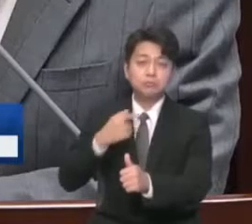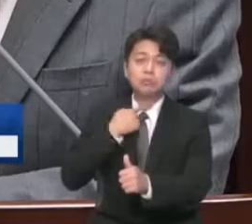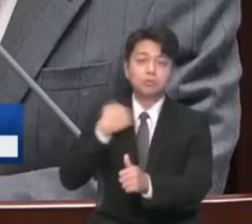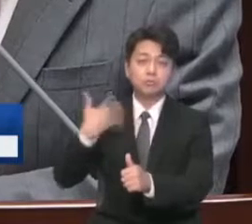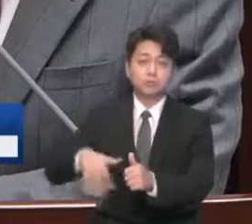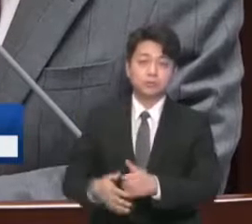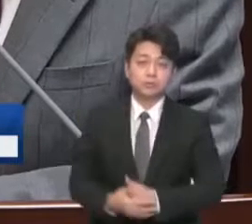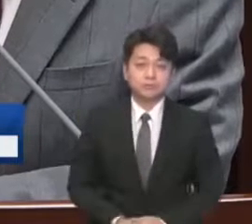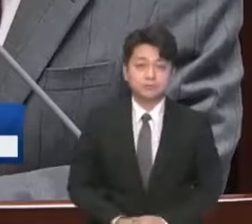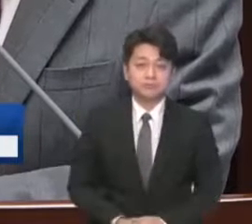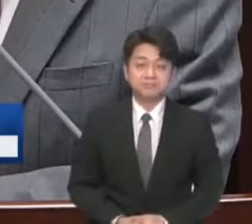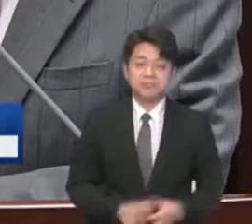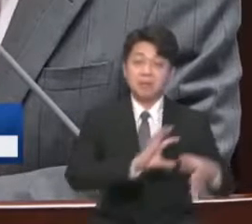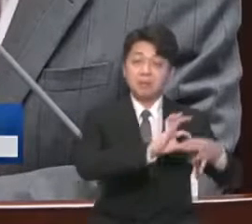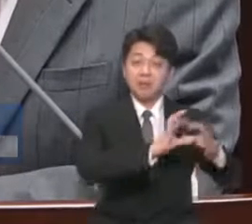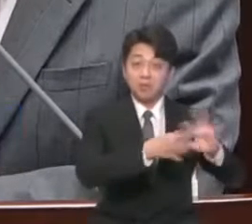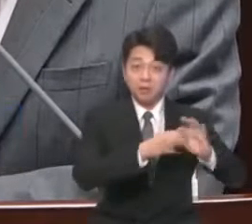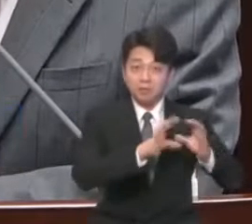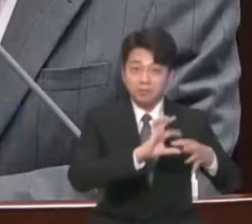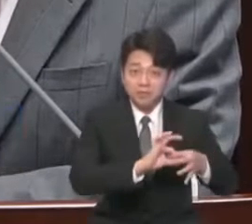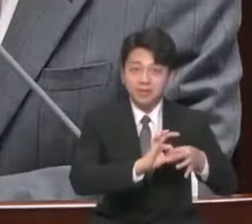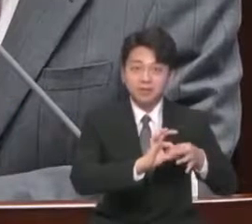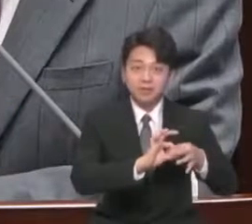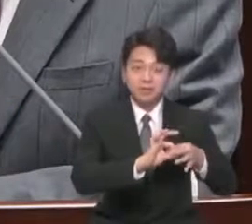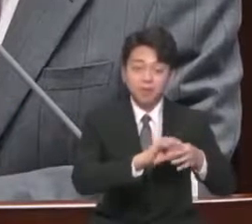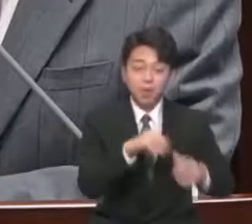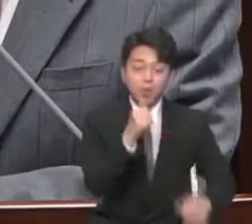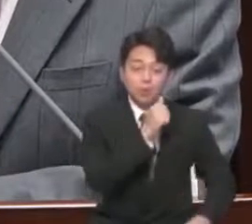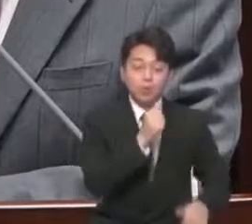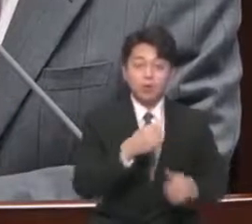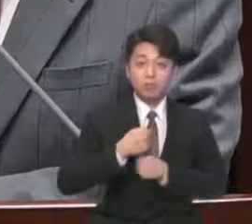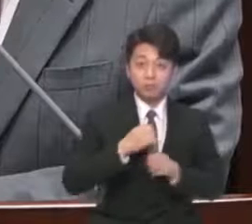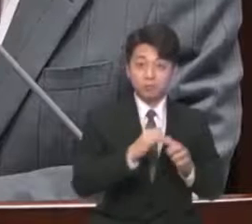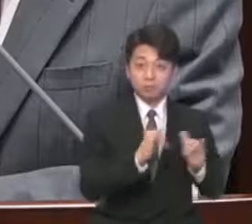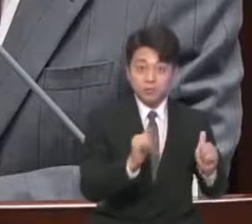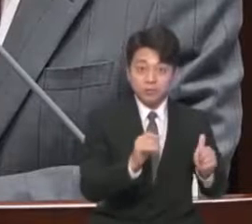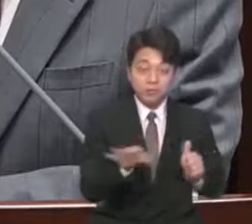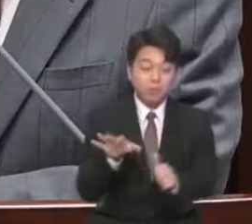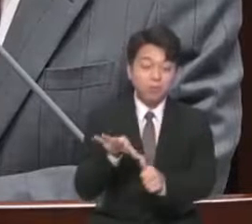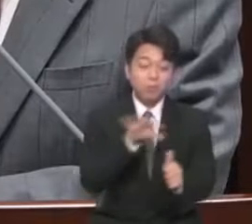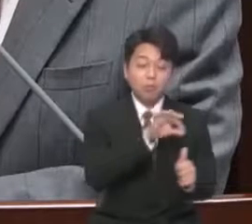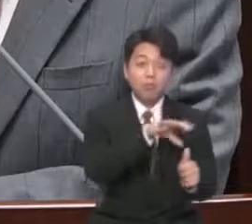동계올림픽 통역병 뽑을 때 불공정하게 진행돼서 불이익을 받은 사람이 있습니까?